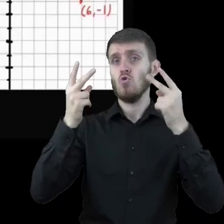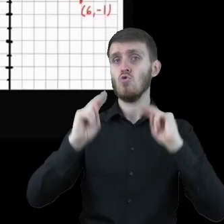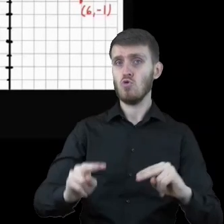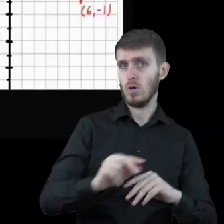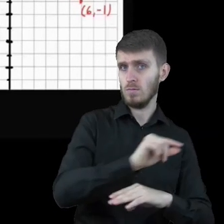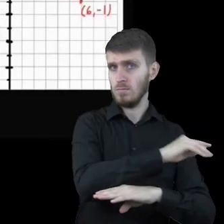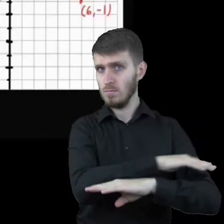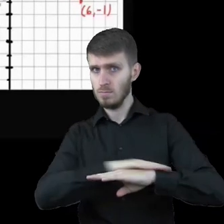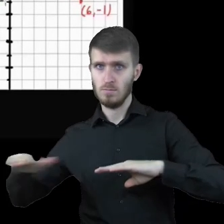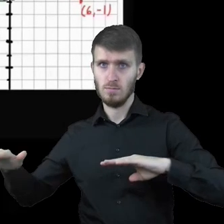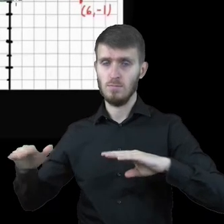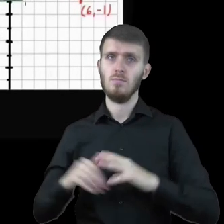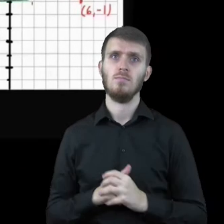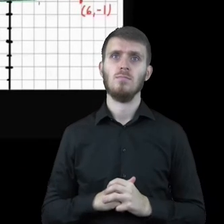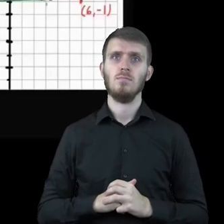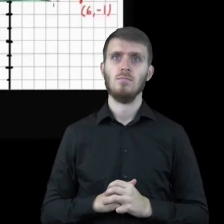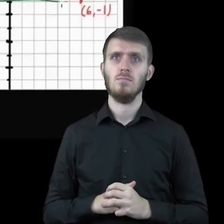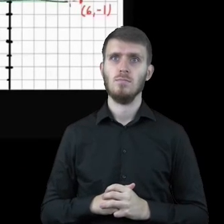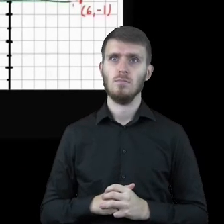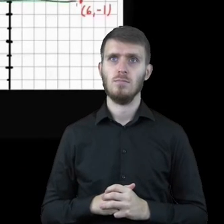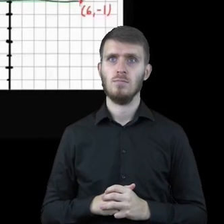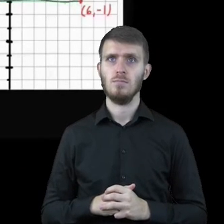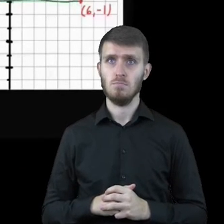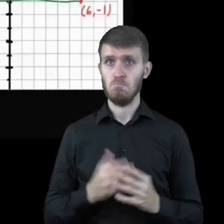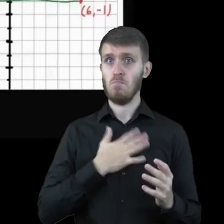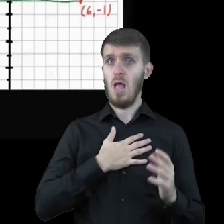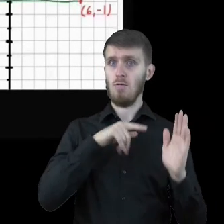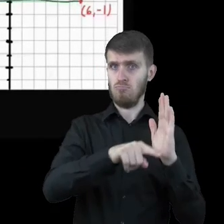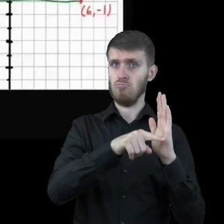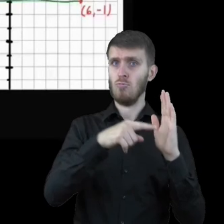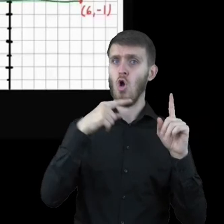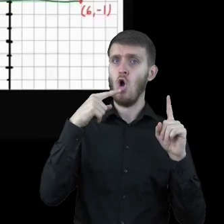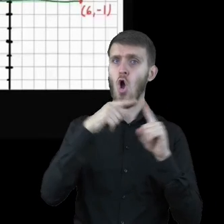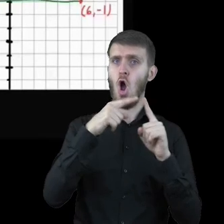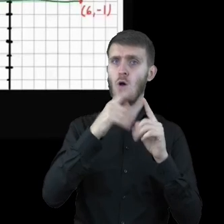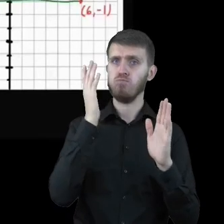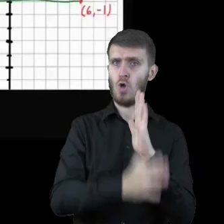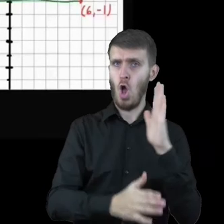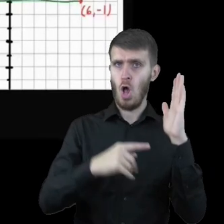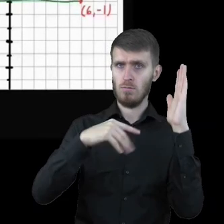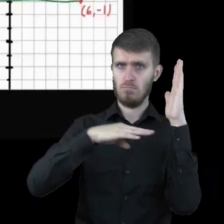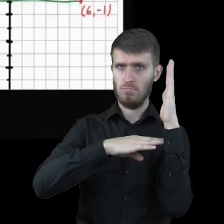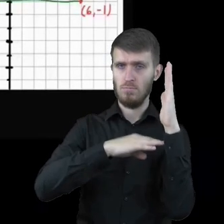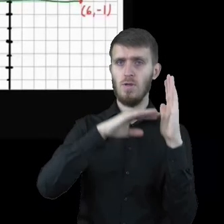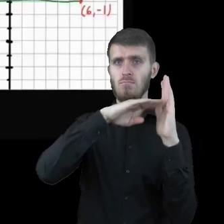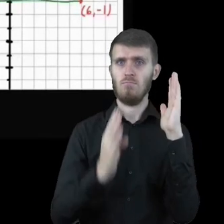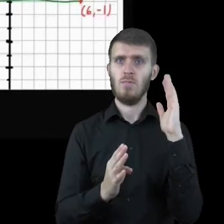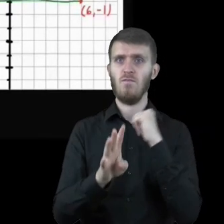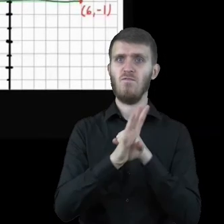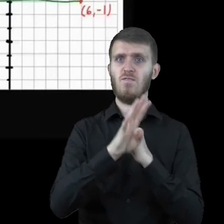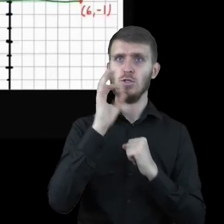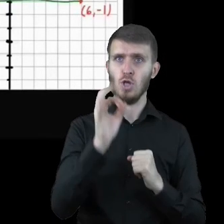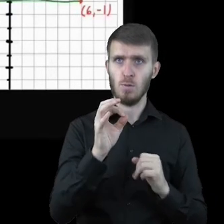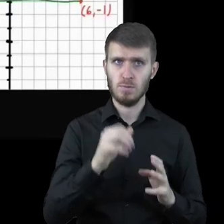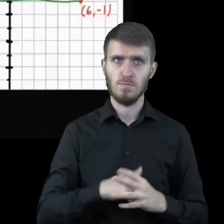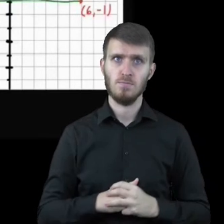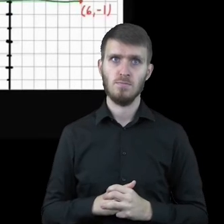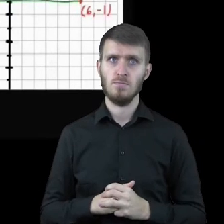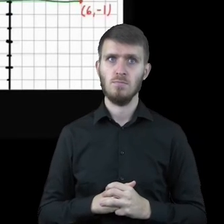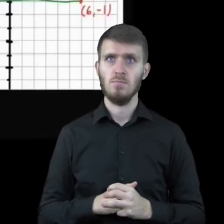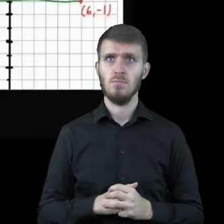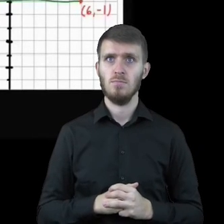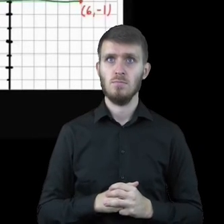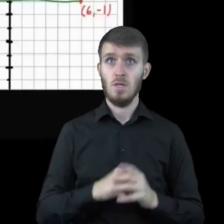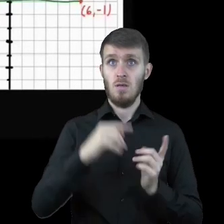Tutaj prostą poziomą. I tu jest ten kąt prosty. No i tak, to